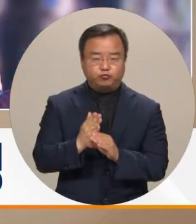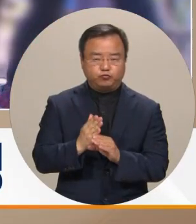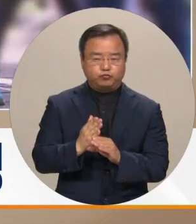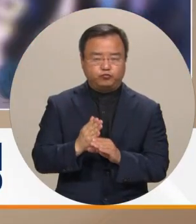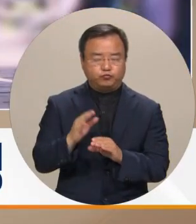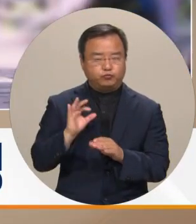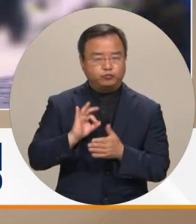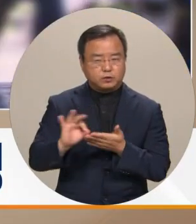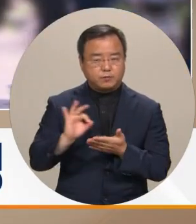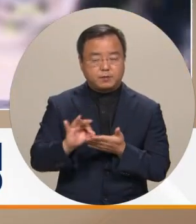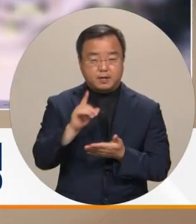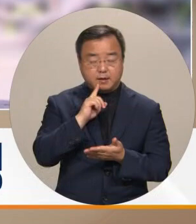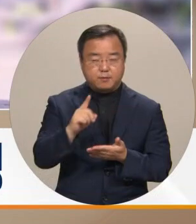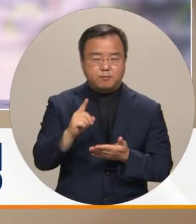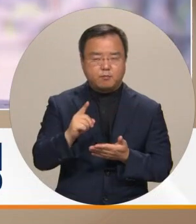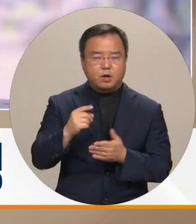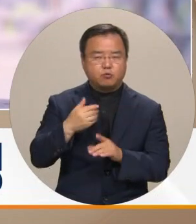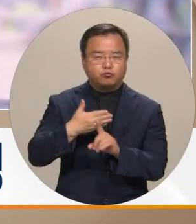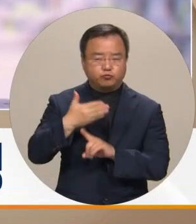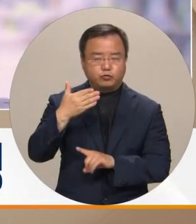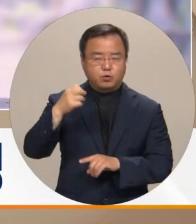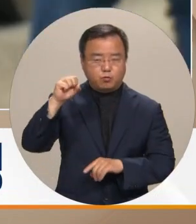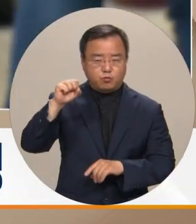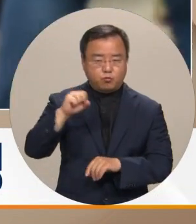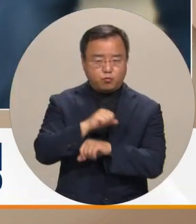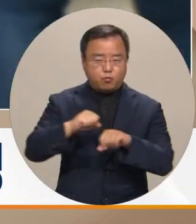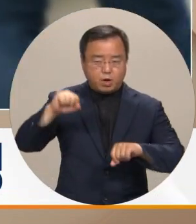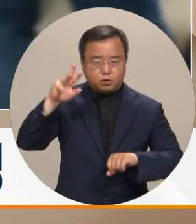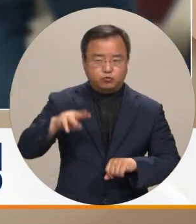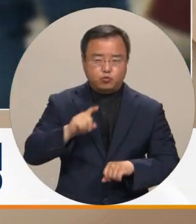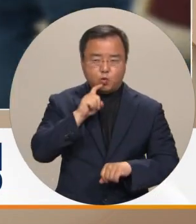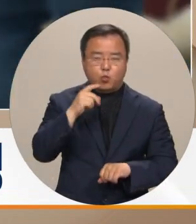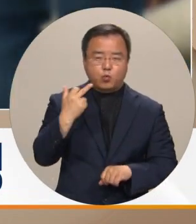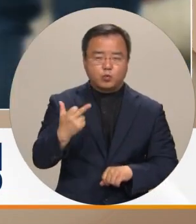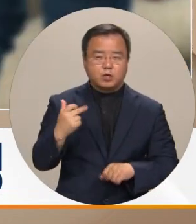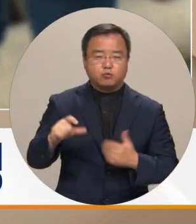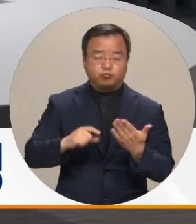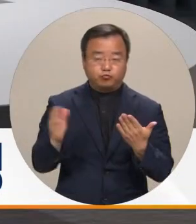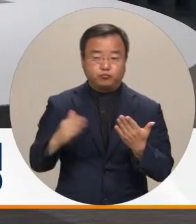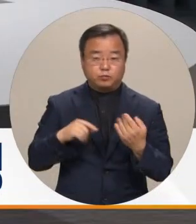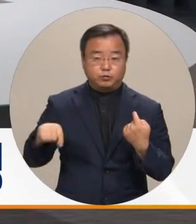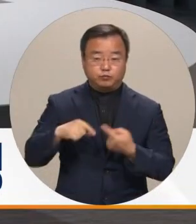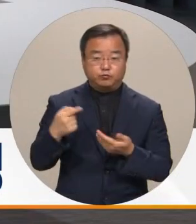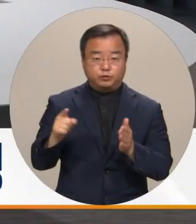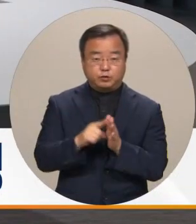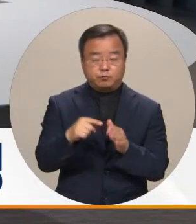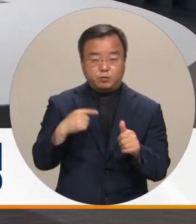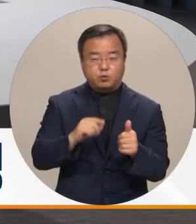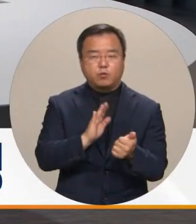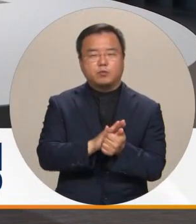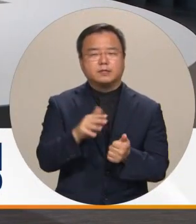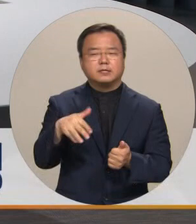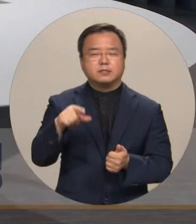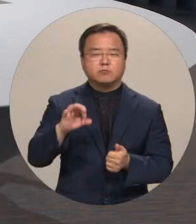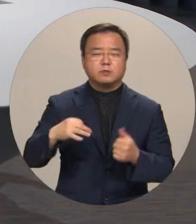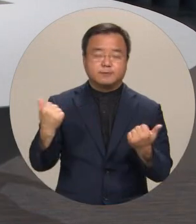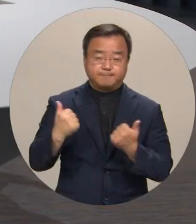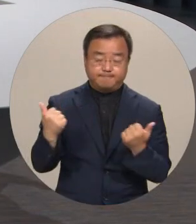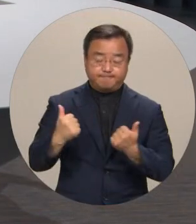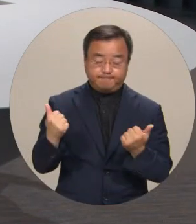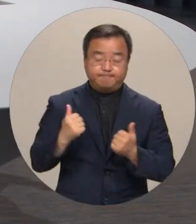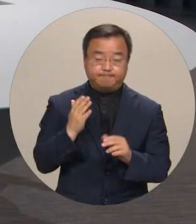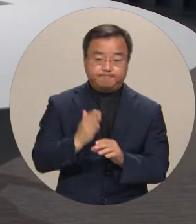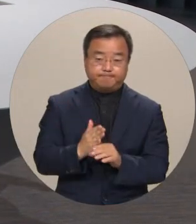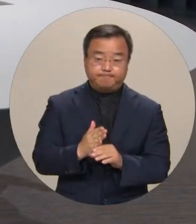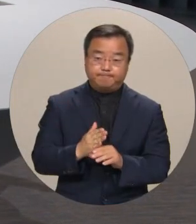밝혔고요 구리 광주 오산에서 9월부터 본격적인 운행을 위해 교육 지원청과 협의에 나섰다고 합니다네